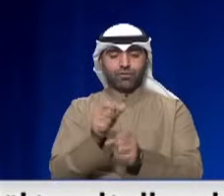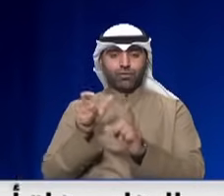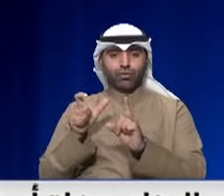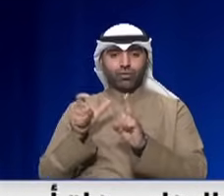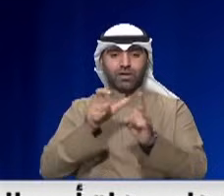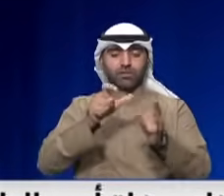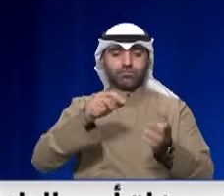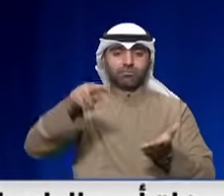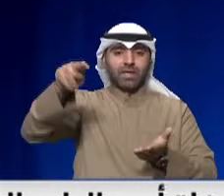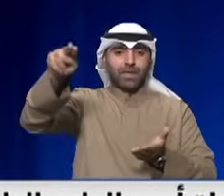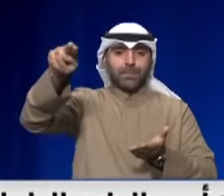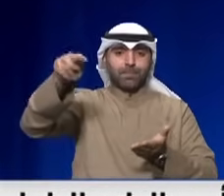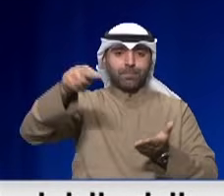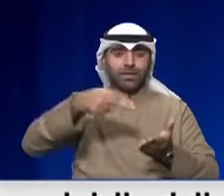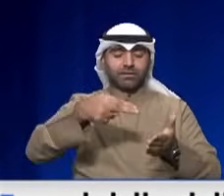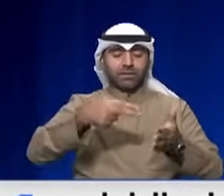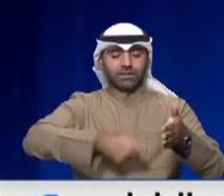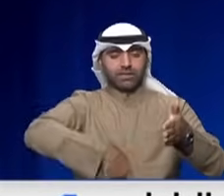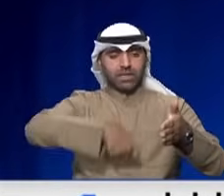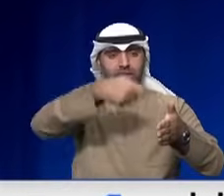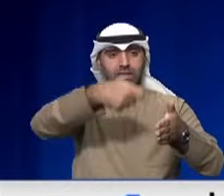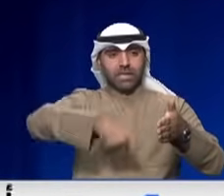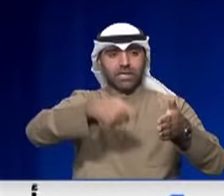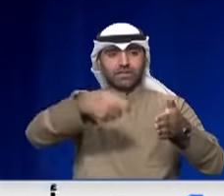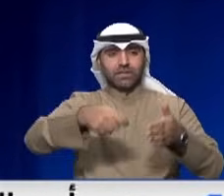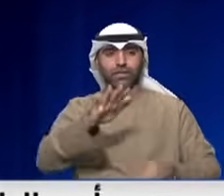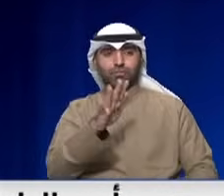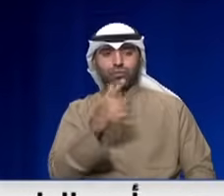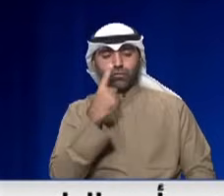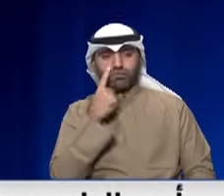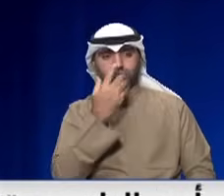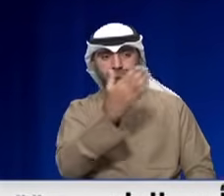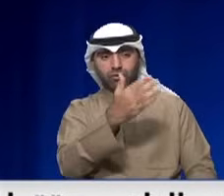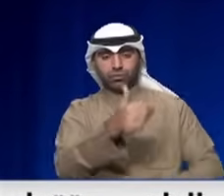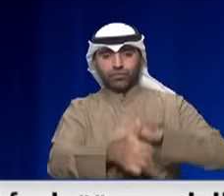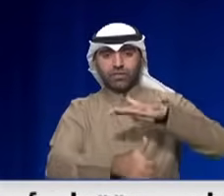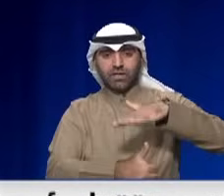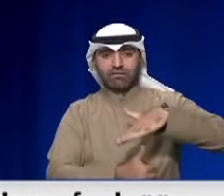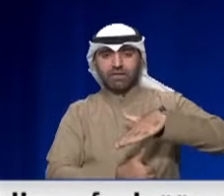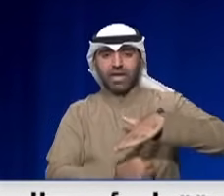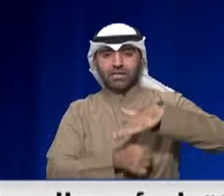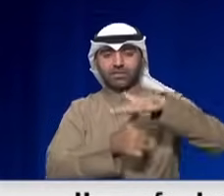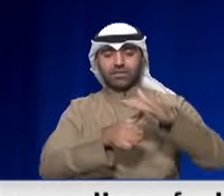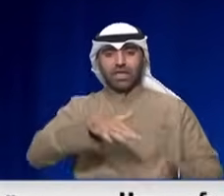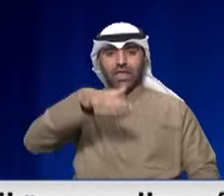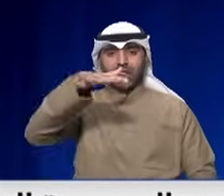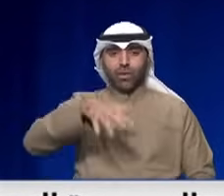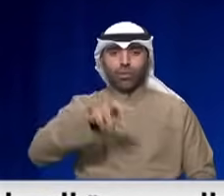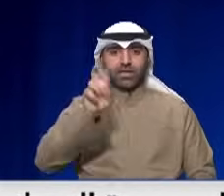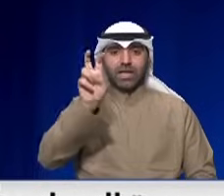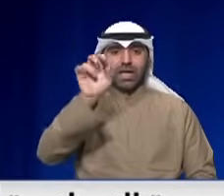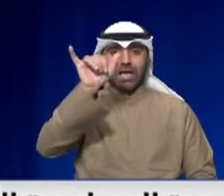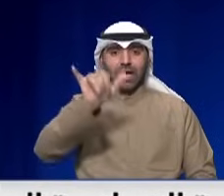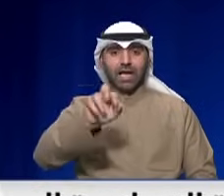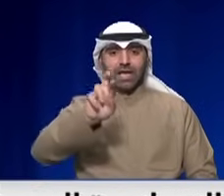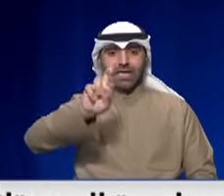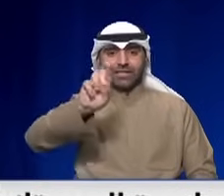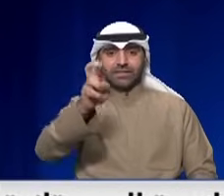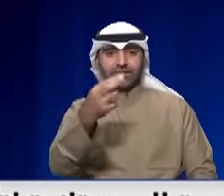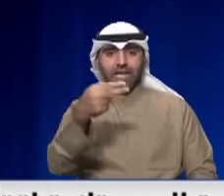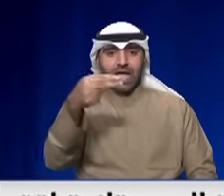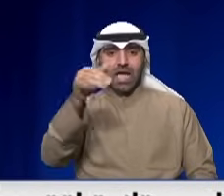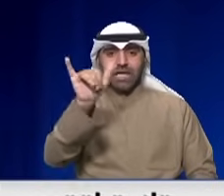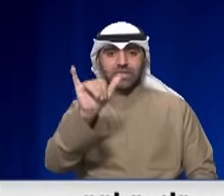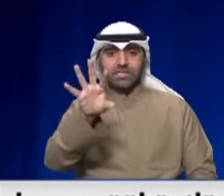تعزيه من فخامه الرئيس صادر جباروف رئيس الجمهوريه القرغيز الصديقه اعرب فيها فخامته باسمه